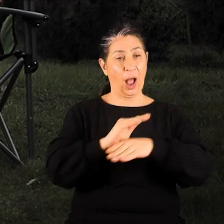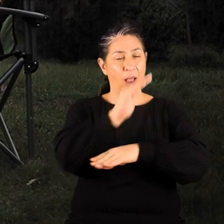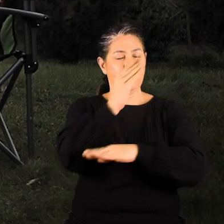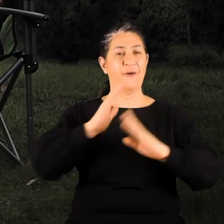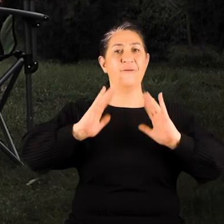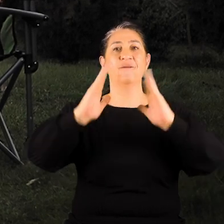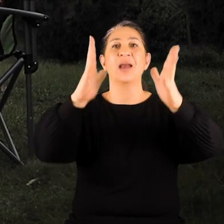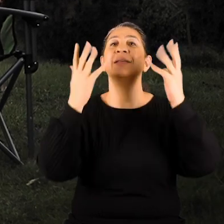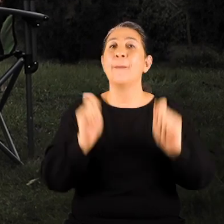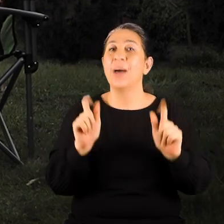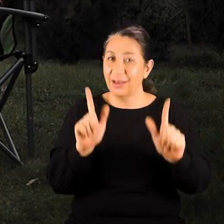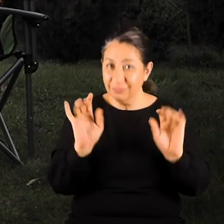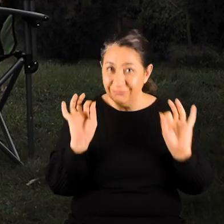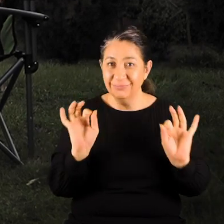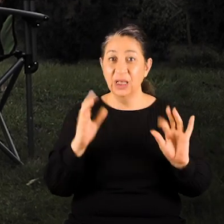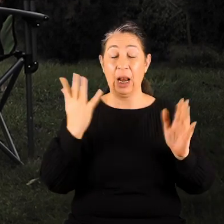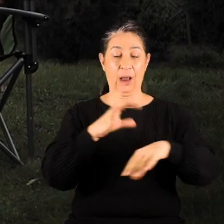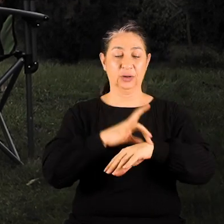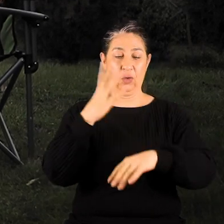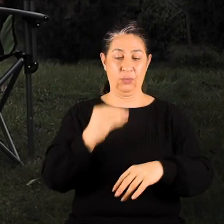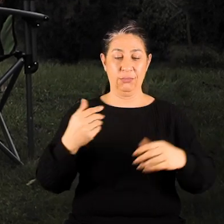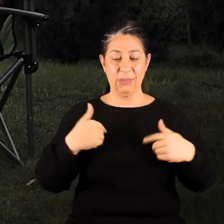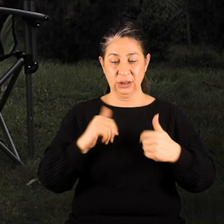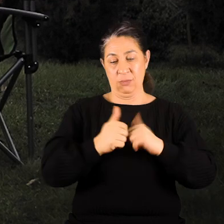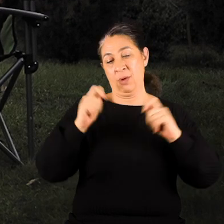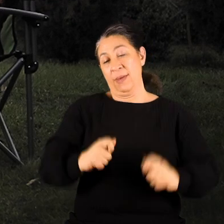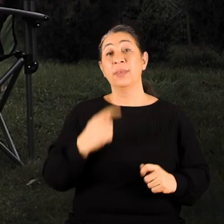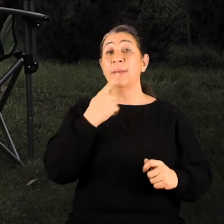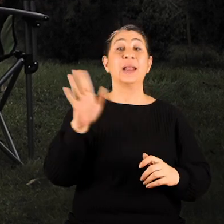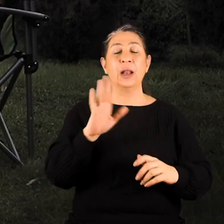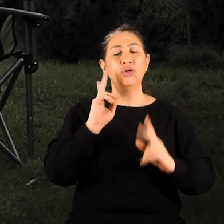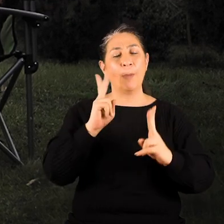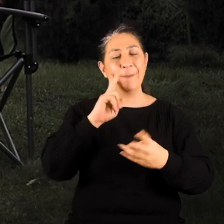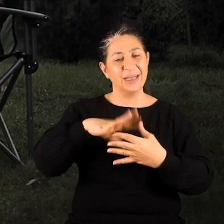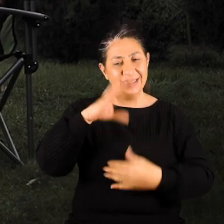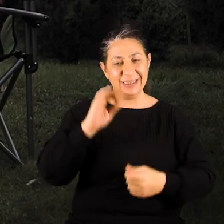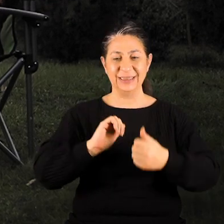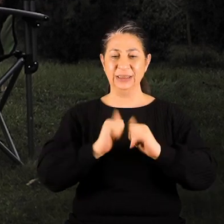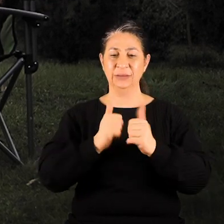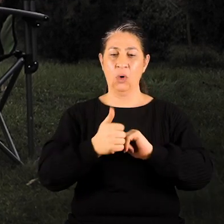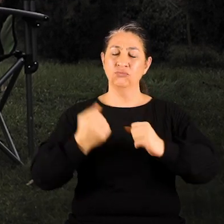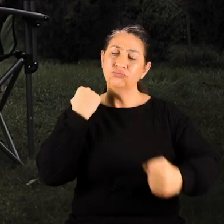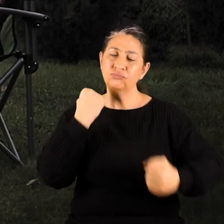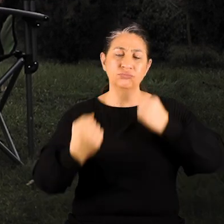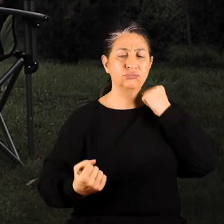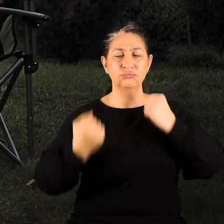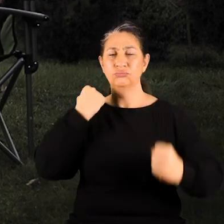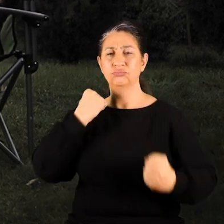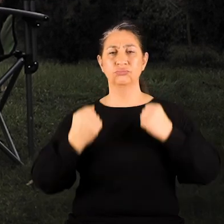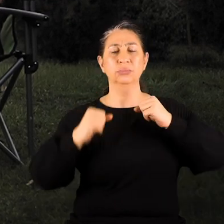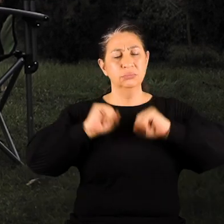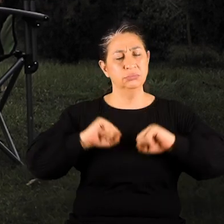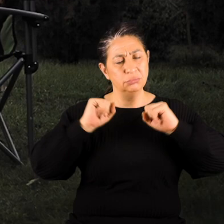zaten aktif olmak lazım değil mi? Evet kesinlikle. Yani illa hasta oldun diye aktif olmak değil. Yani normal bir insanın mobilitesini zaten yapıyor olması evet. lazım. Yani